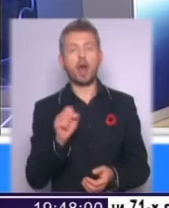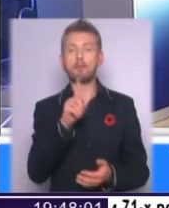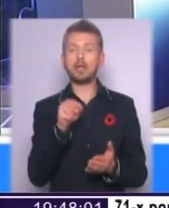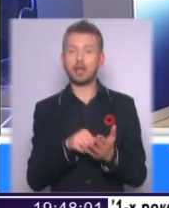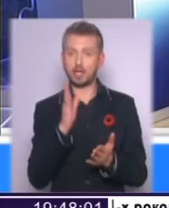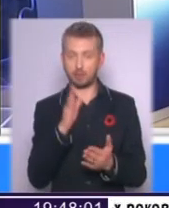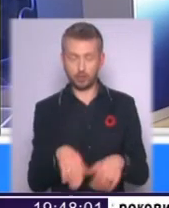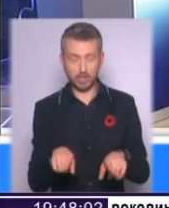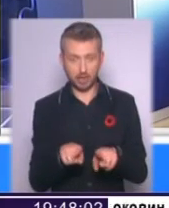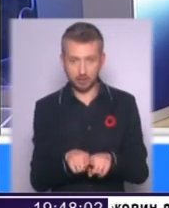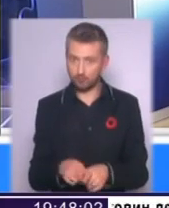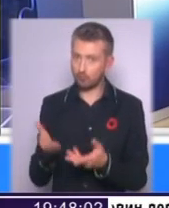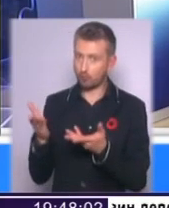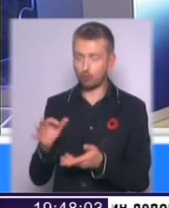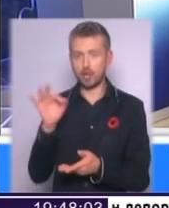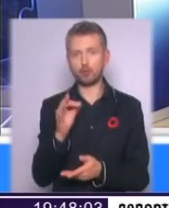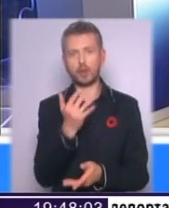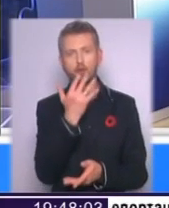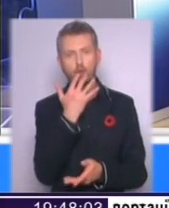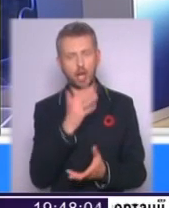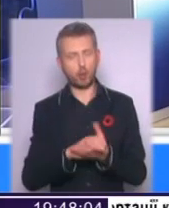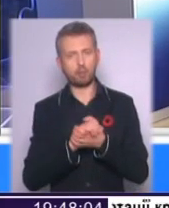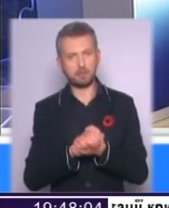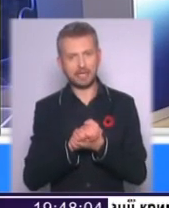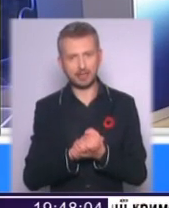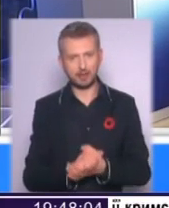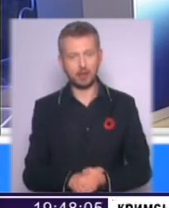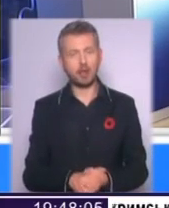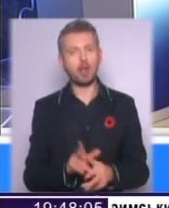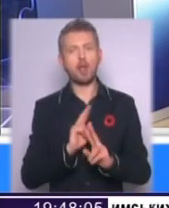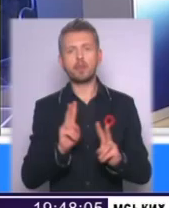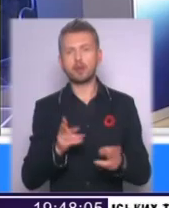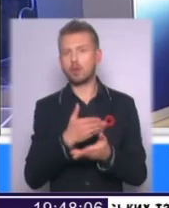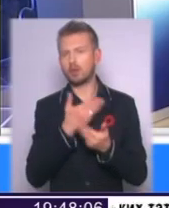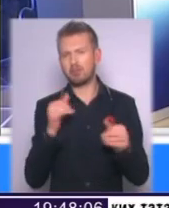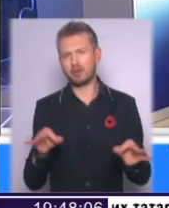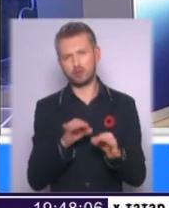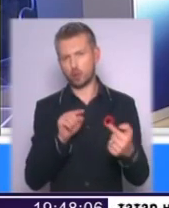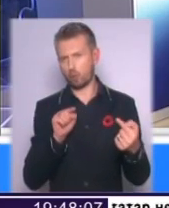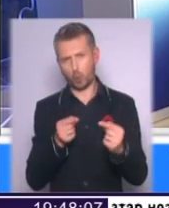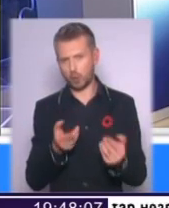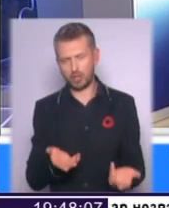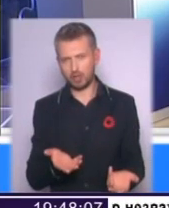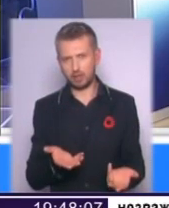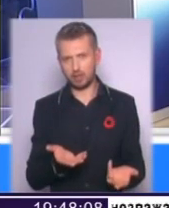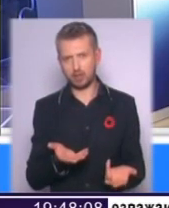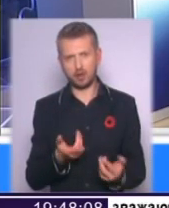буде таке. Прошу. Це насчет національного примирення. Давайте. Ніхто не має нічого проти